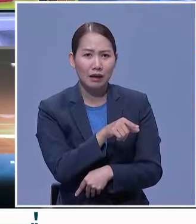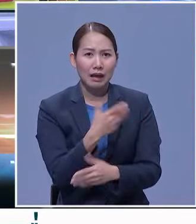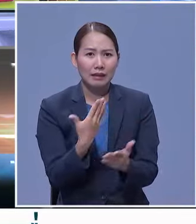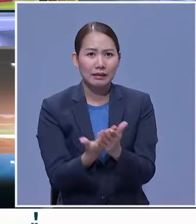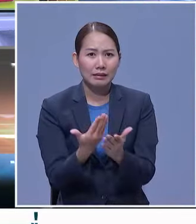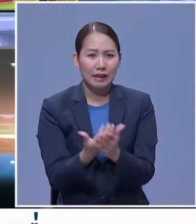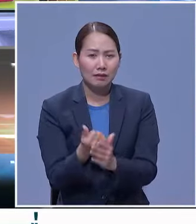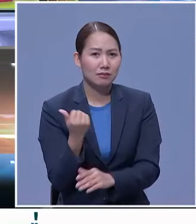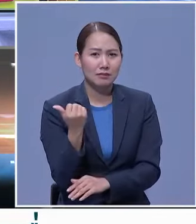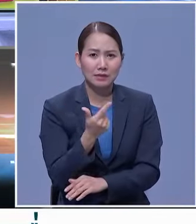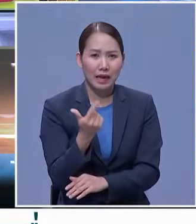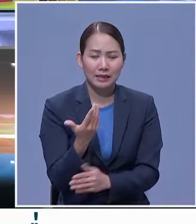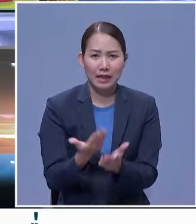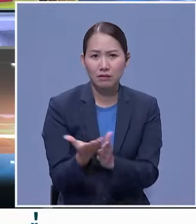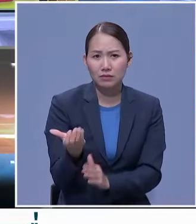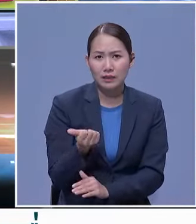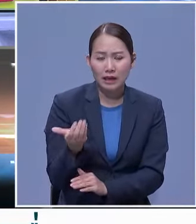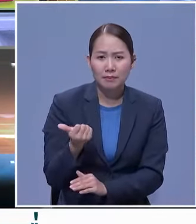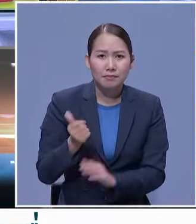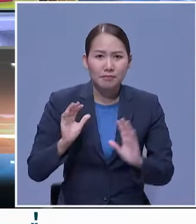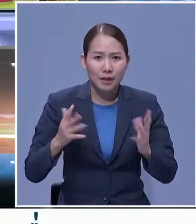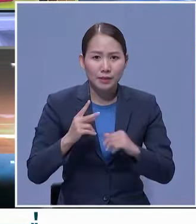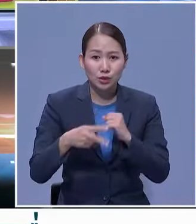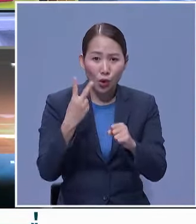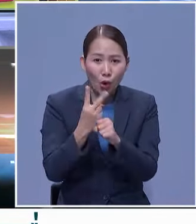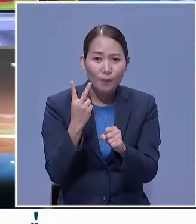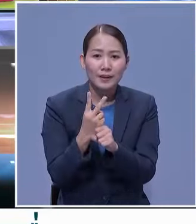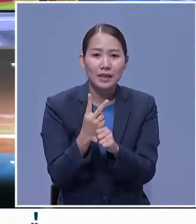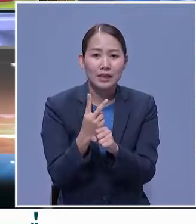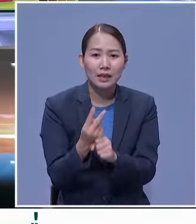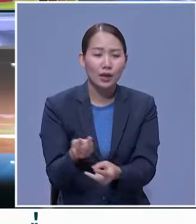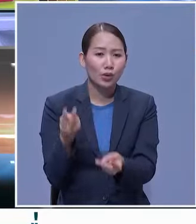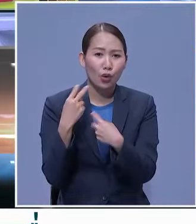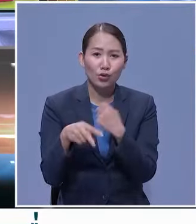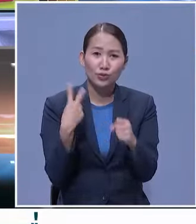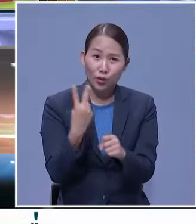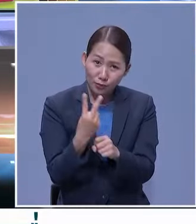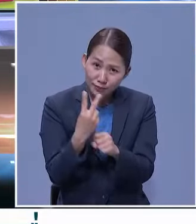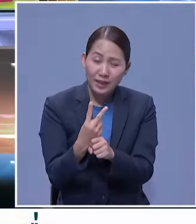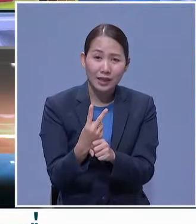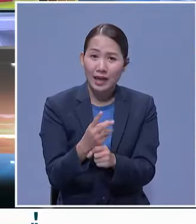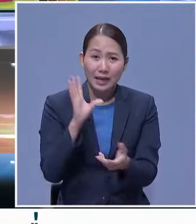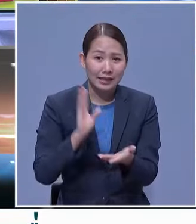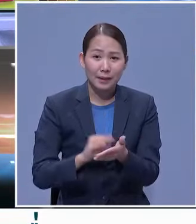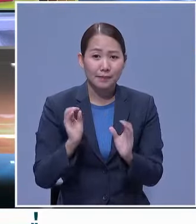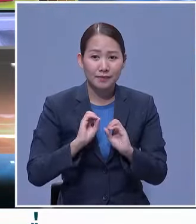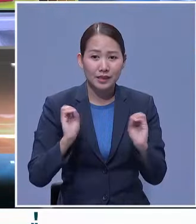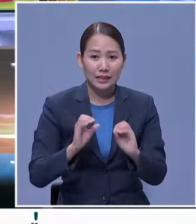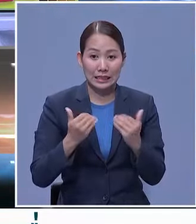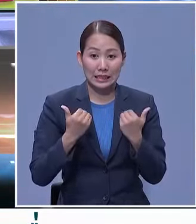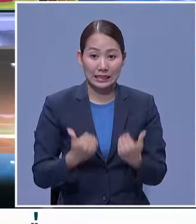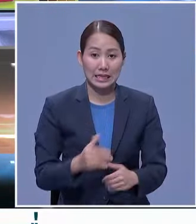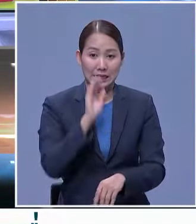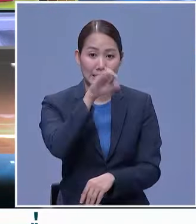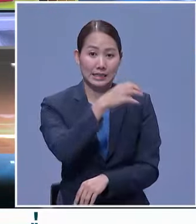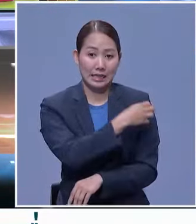วถูกตัดกลายเป็นว่าผ่านไป2ปีเจ้าที่มาเก็บแต่คราวนี้เก็บรวดเดียวหลักหมื่นบาทนะคะทำให้ชาวบ้านเขาบอกว่าเ